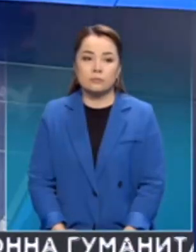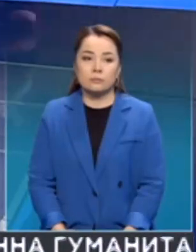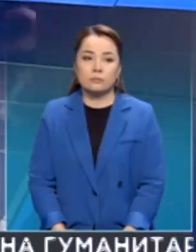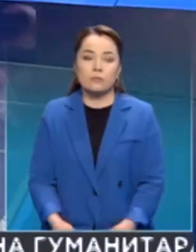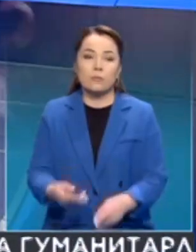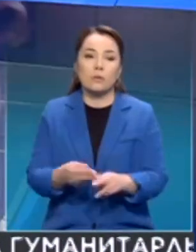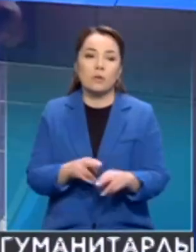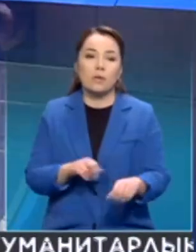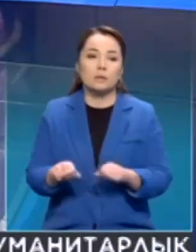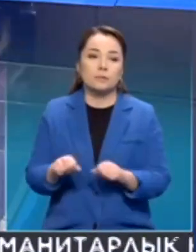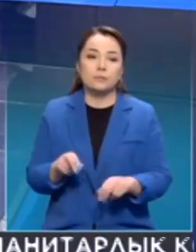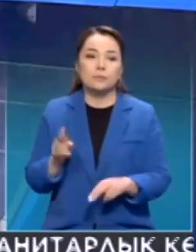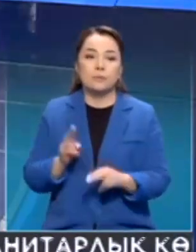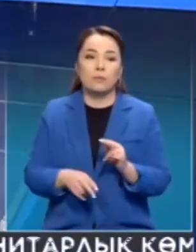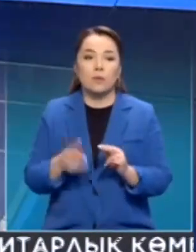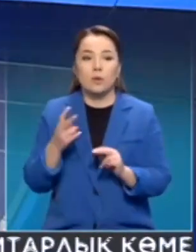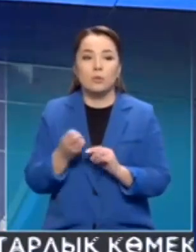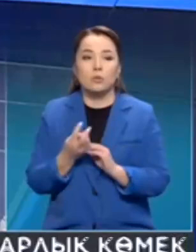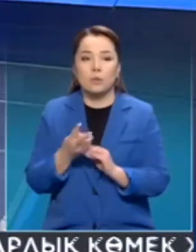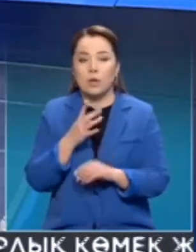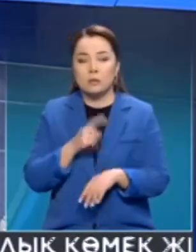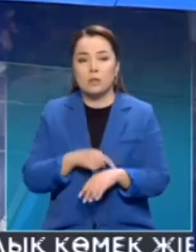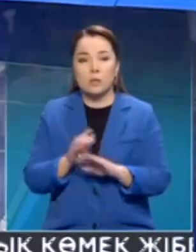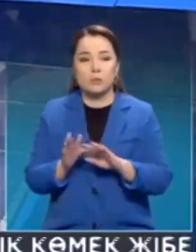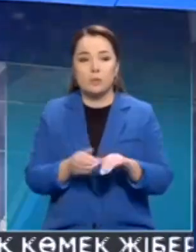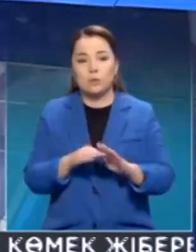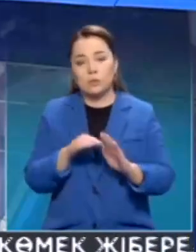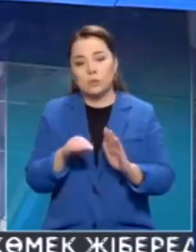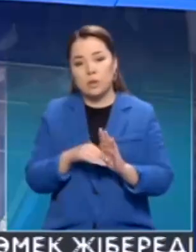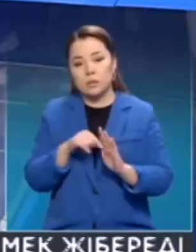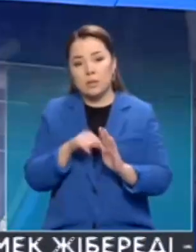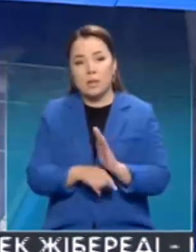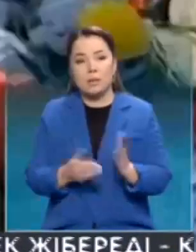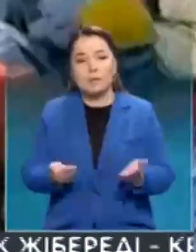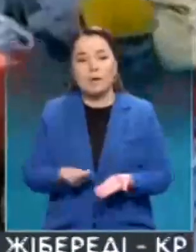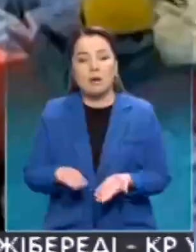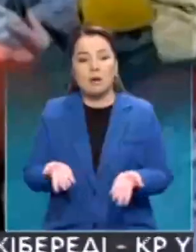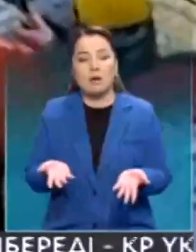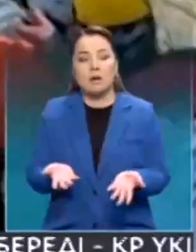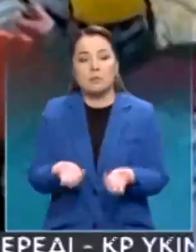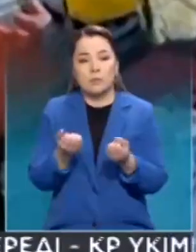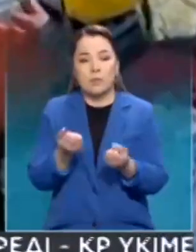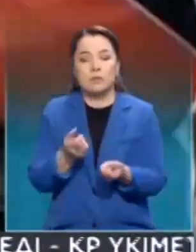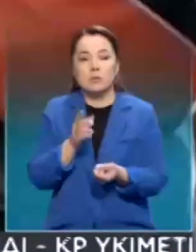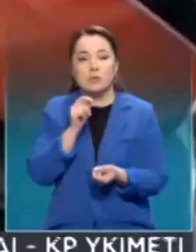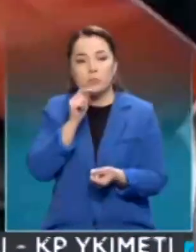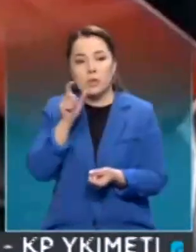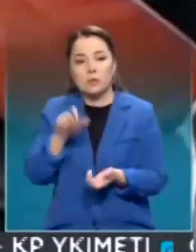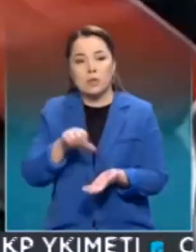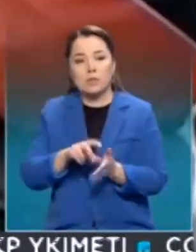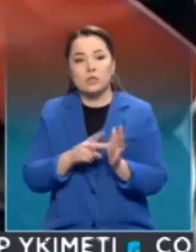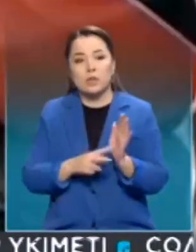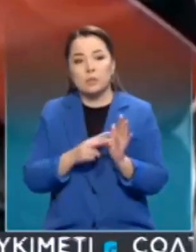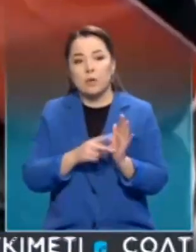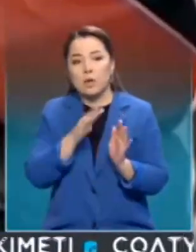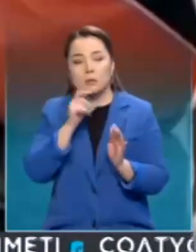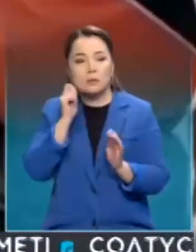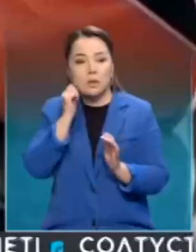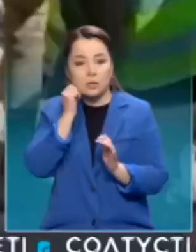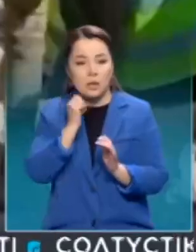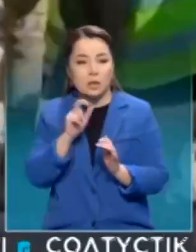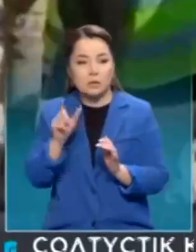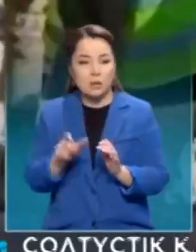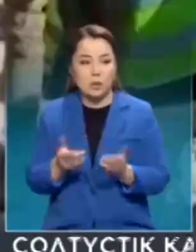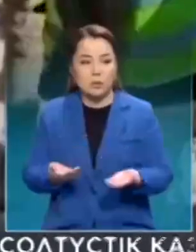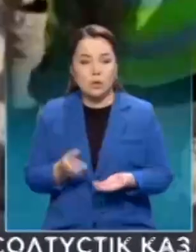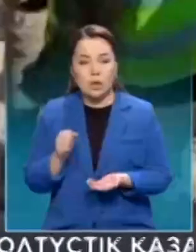Бұл зілзаладан кейін 212 сағат өткенде үйінді астында тірі қалған ер адамның құтқарылған сәті. 77 жастағы қария Адияман